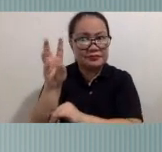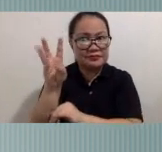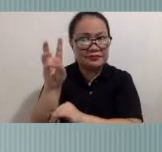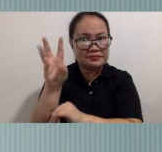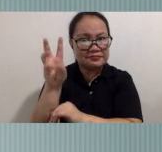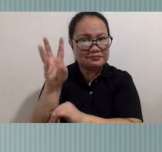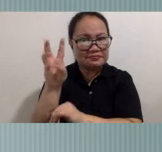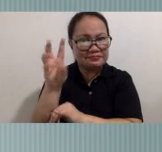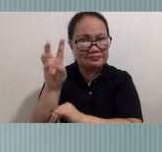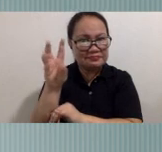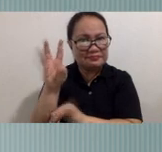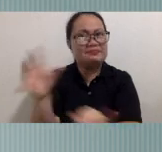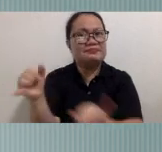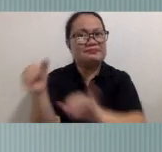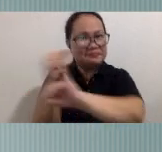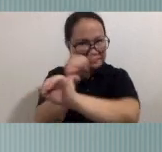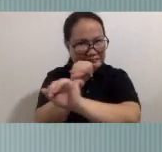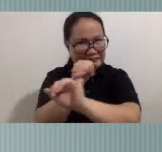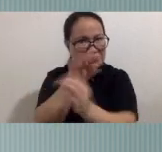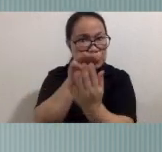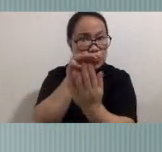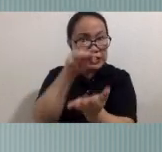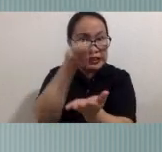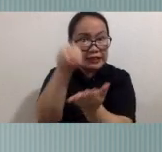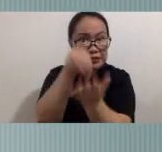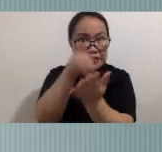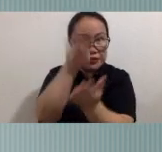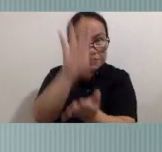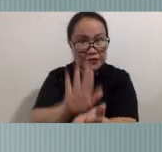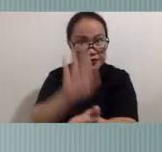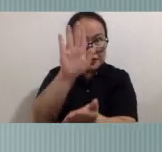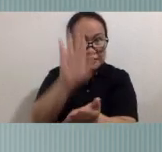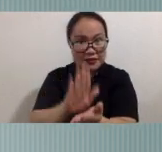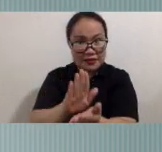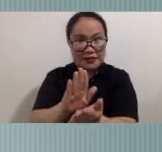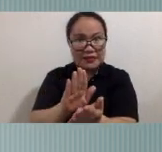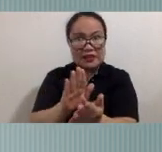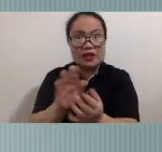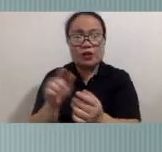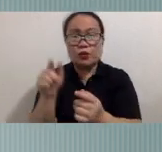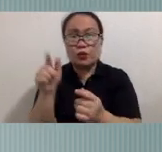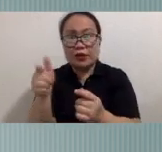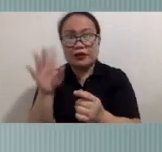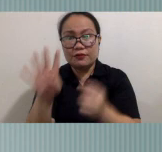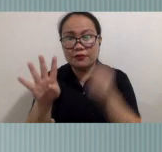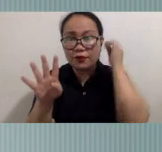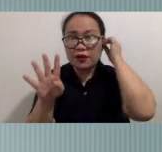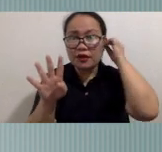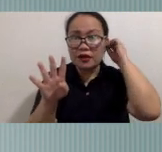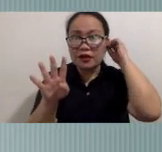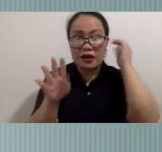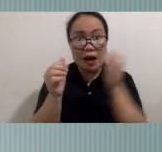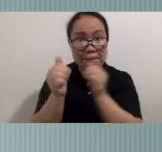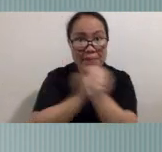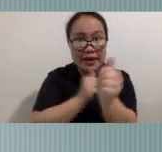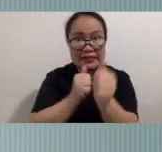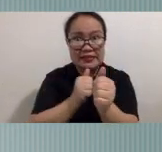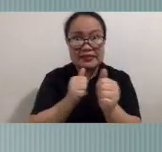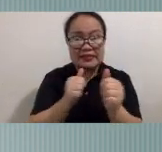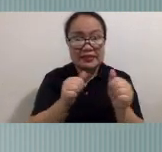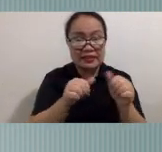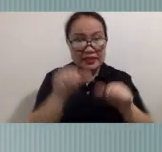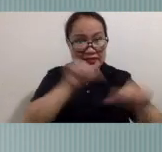sabihin intersection. So, itong 16 na to na given sa problem, yan ay intersection. Alright?